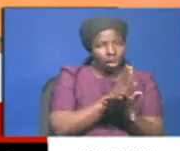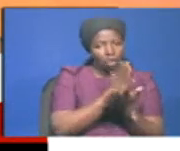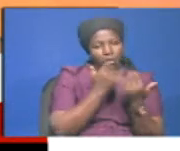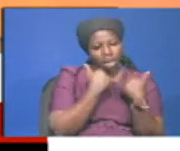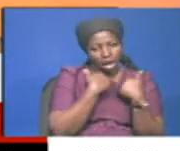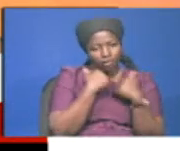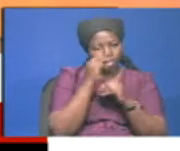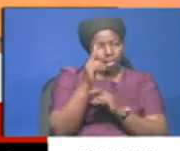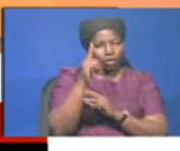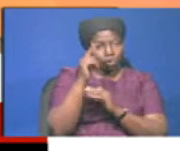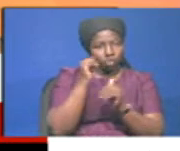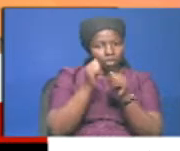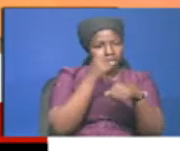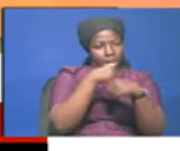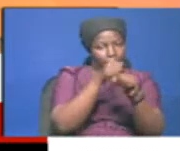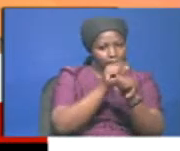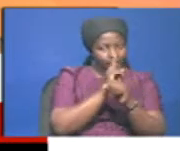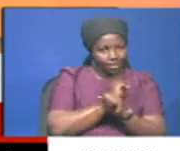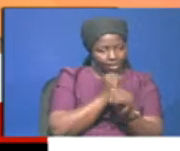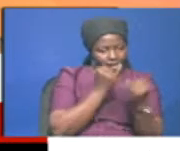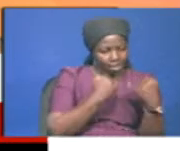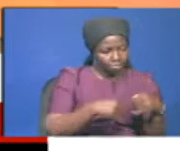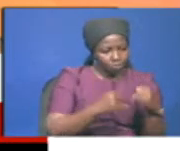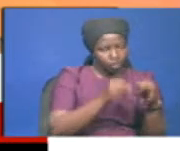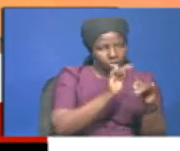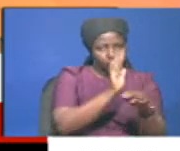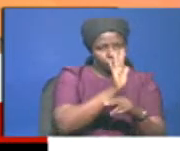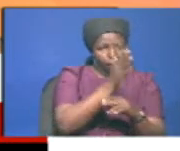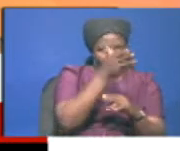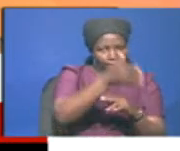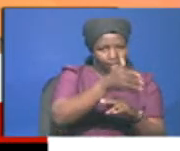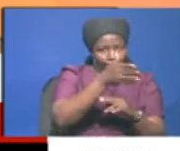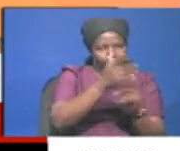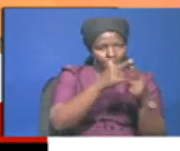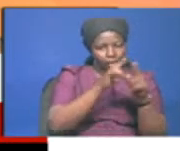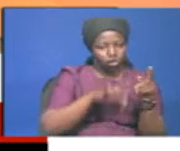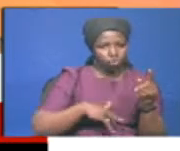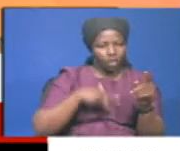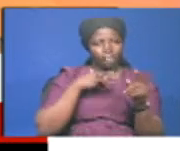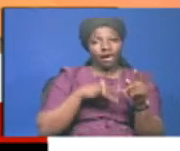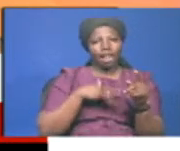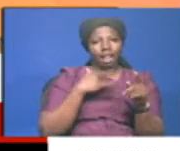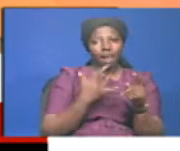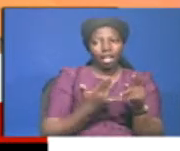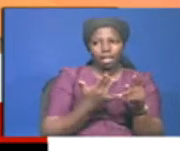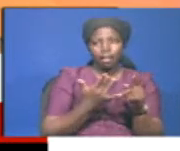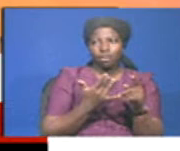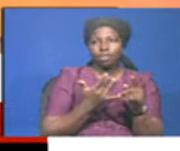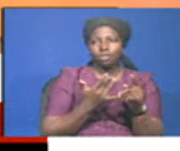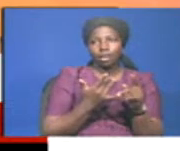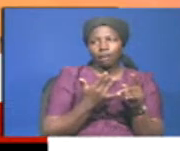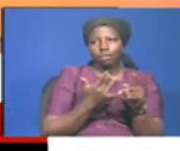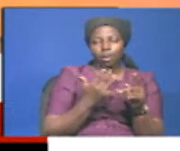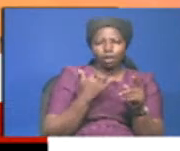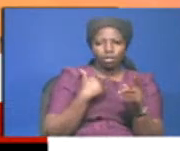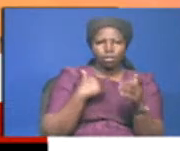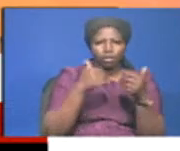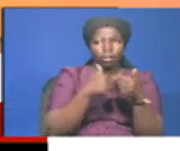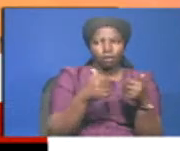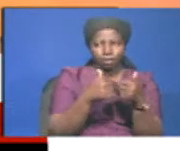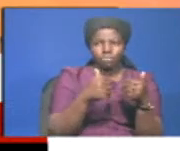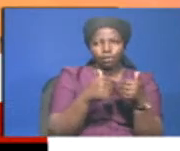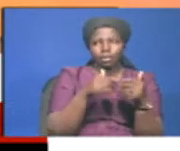sheria ambazo zimeundwa, utekelezaji wake upo. Lakini unahisi ya kwamba kuna pengo ambalo bado limesalia. Kama